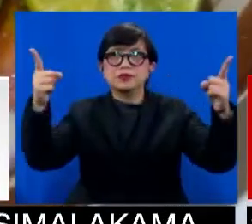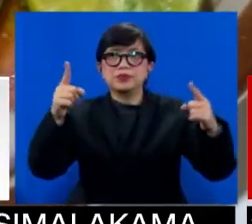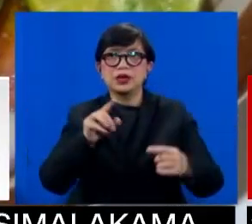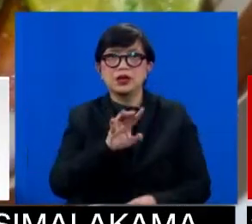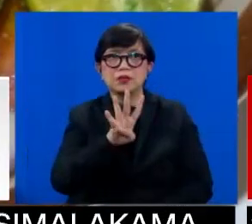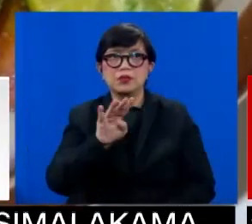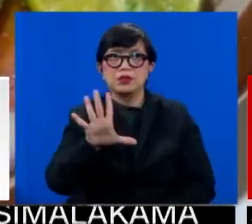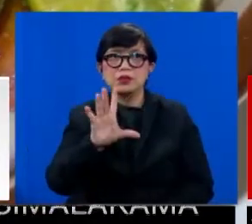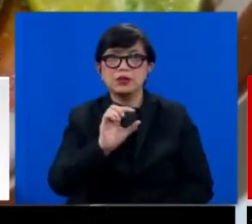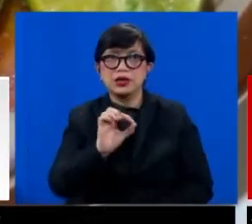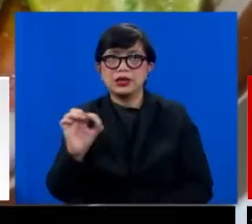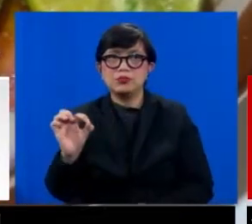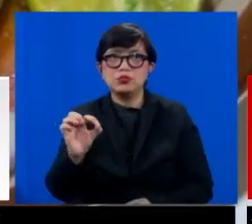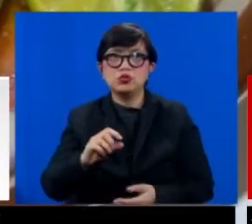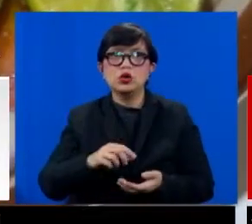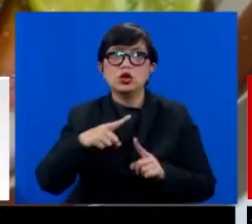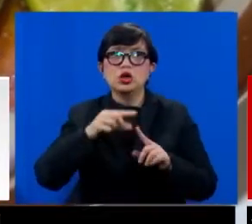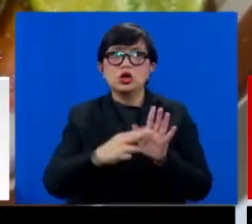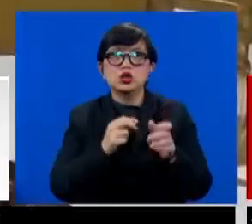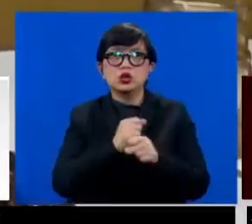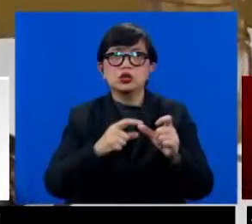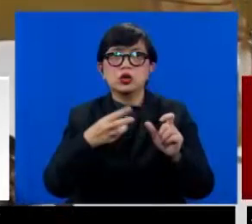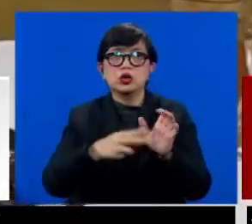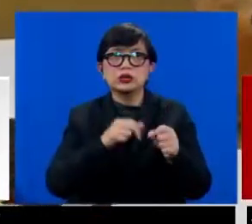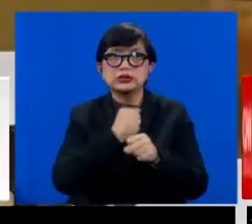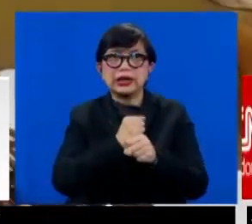Rp45.000. Porsi sate Rp70.000.